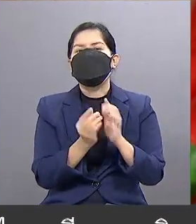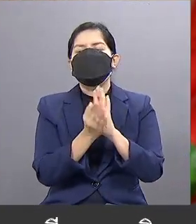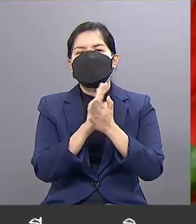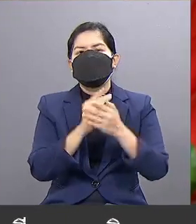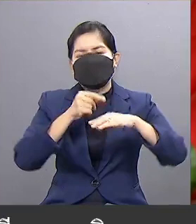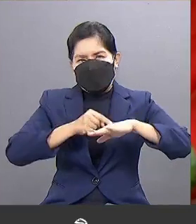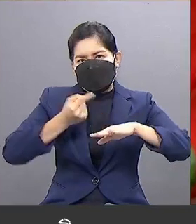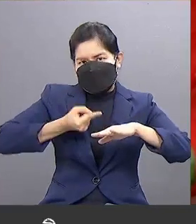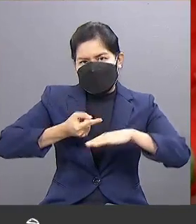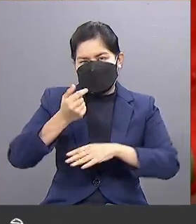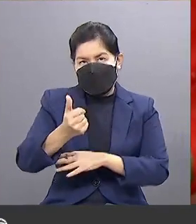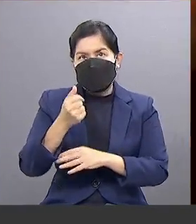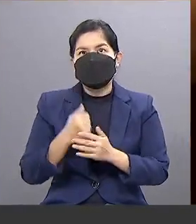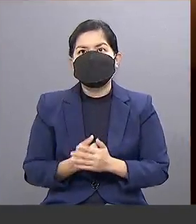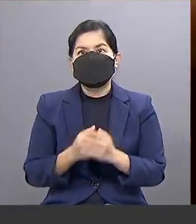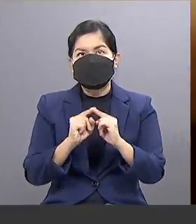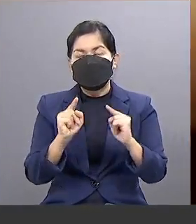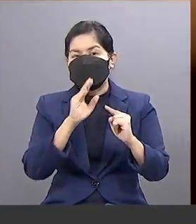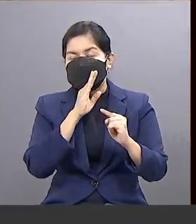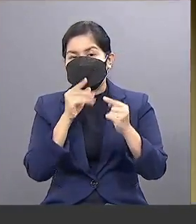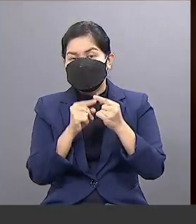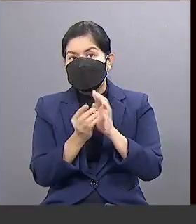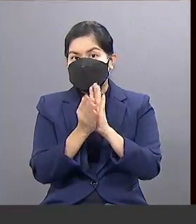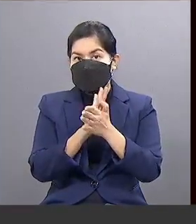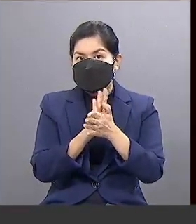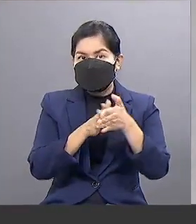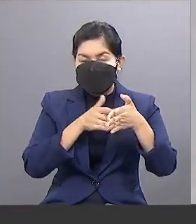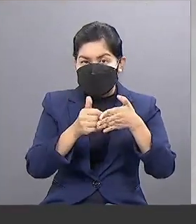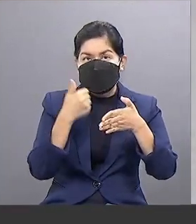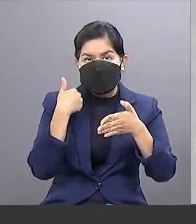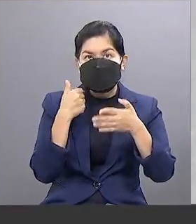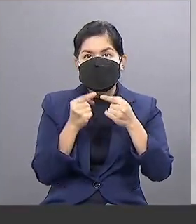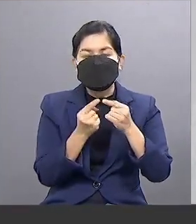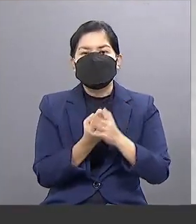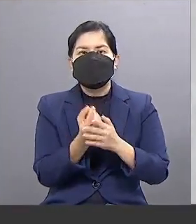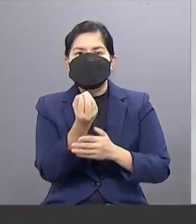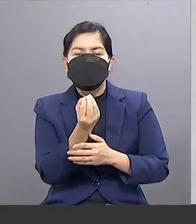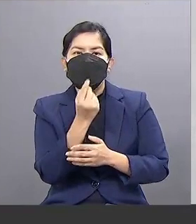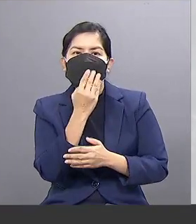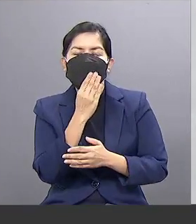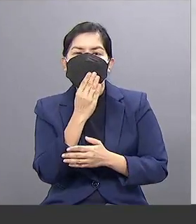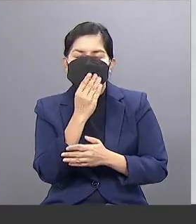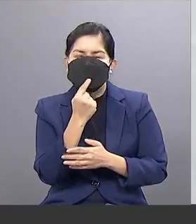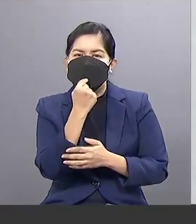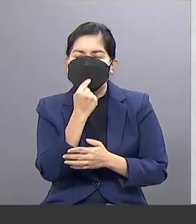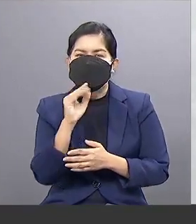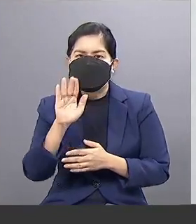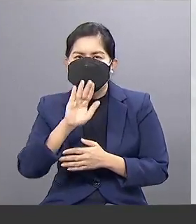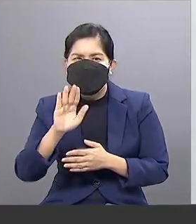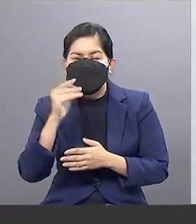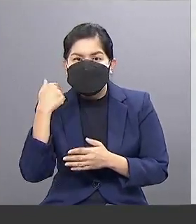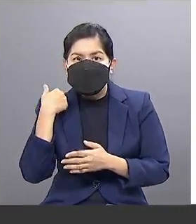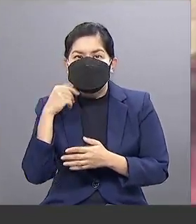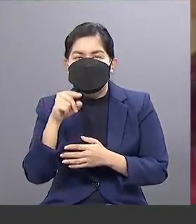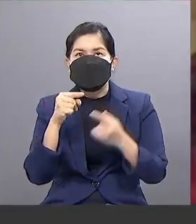นะคะที่จะทำให้ผิวของเราเปลี่ยนสีมะเขือเทศแตงโมซึ่งมีสารไลโคปีนคล้ายๆกันเลยค่ะก็คือเราจะเรีย